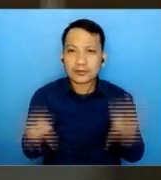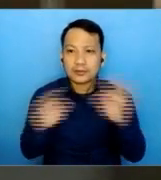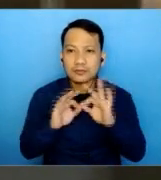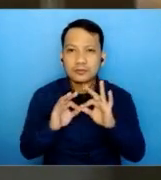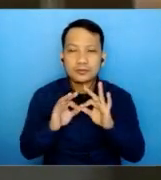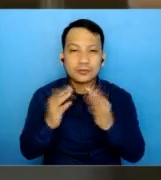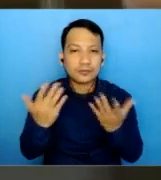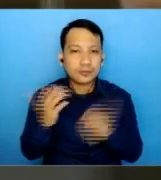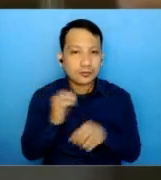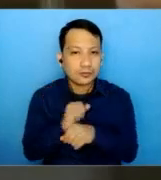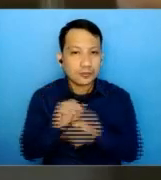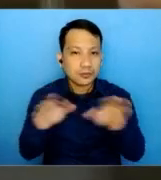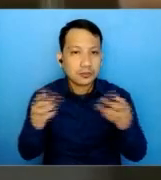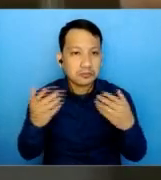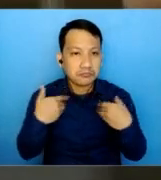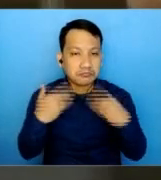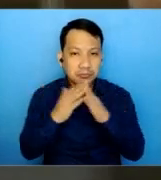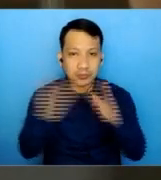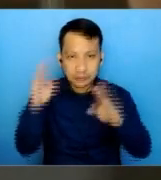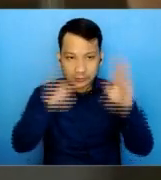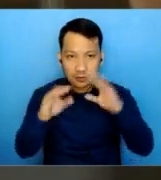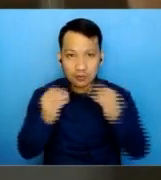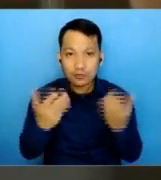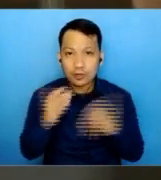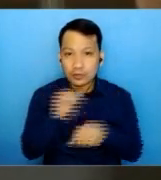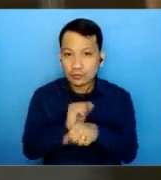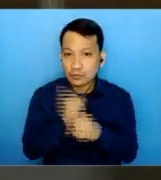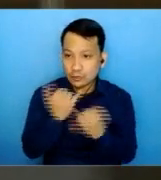natin kung mas maraming walang trabaho sa panahon